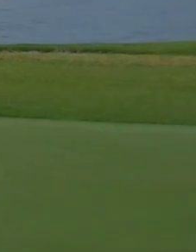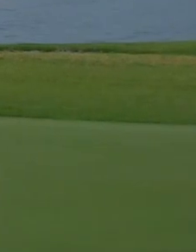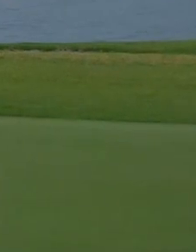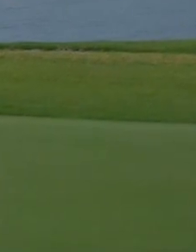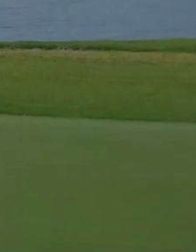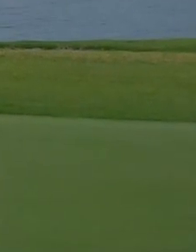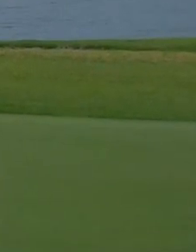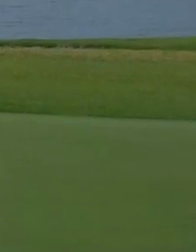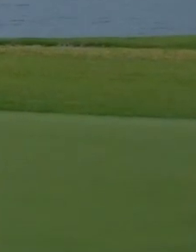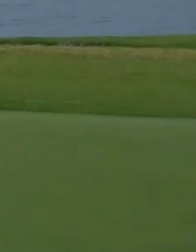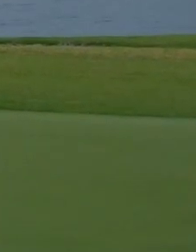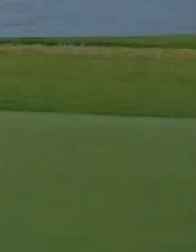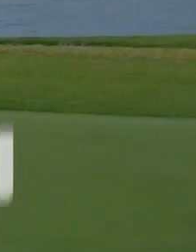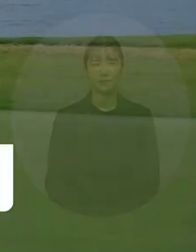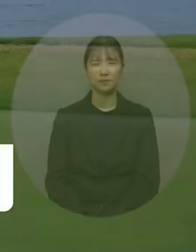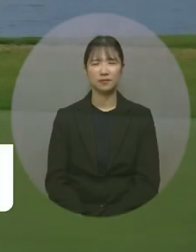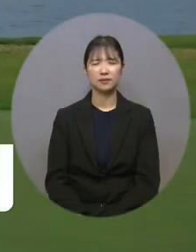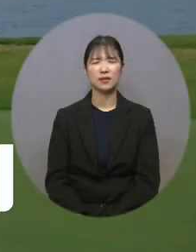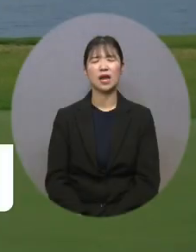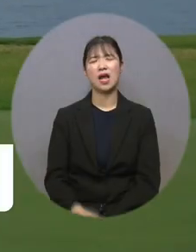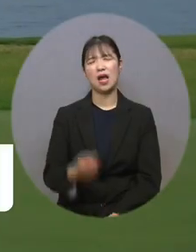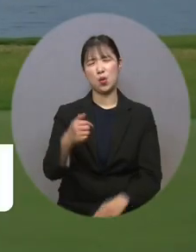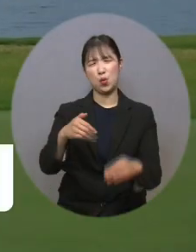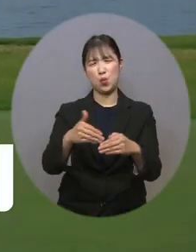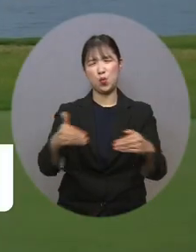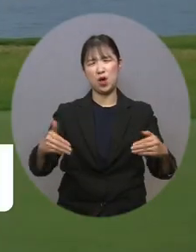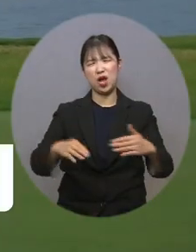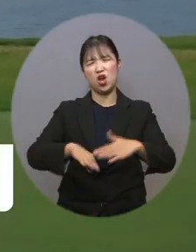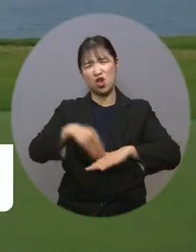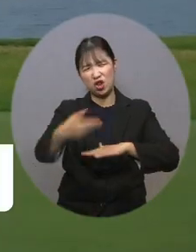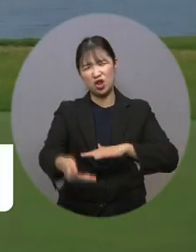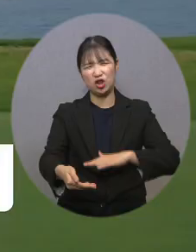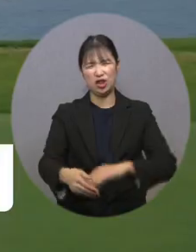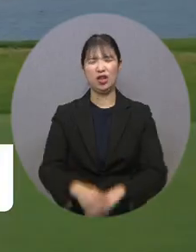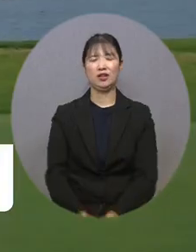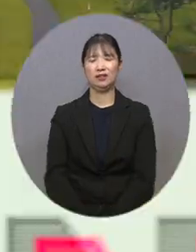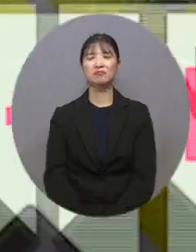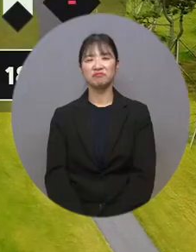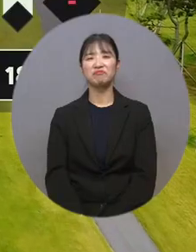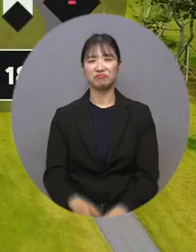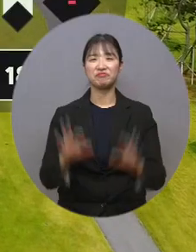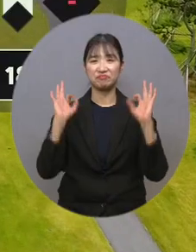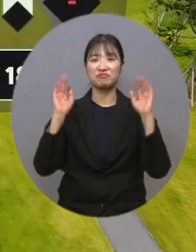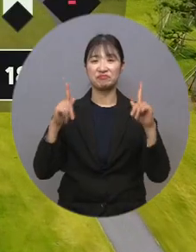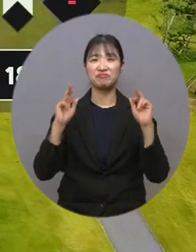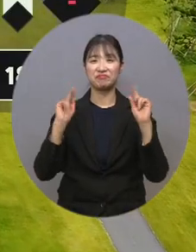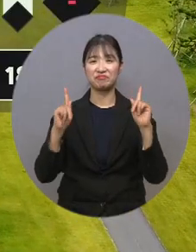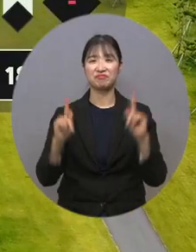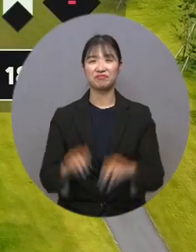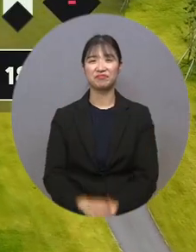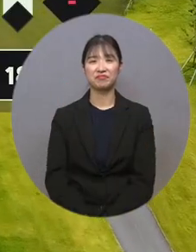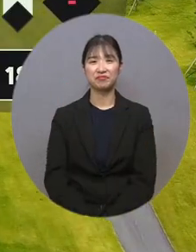아, 앞에서 조금만. 걸렸어. 훨씬 더. 오케이, 오케이, 오케이. 감사합니다. 오케이.